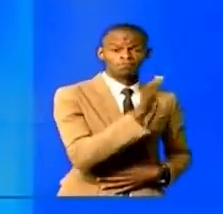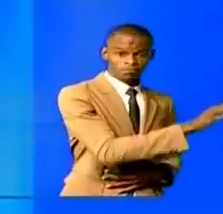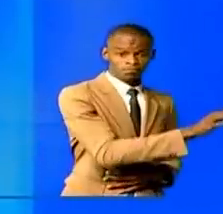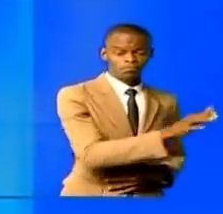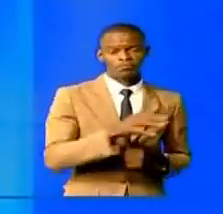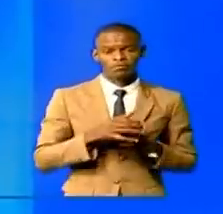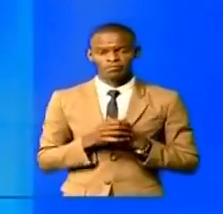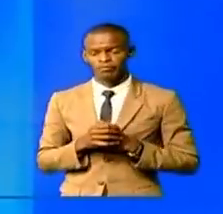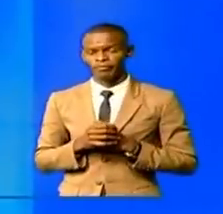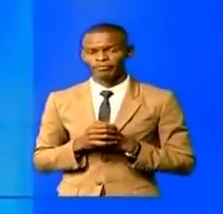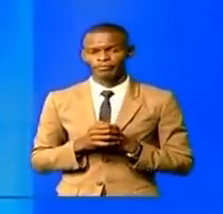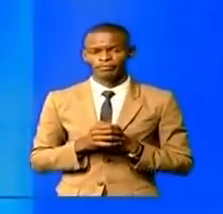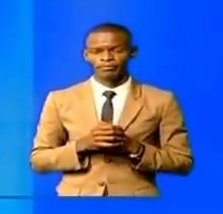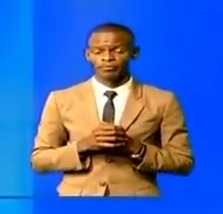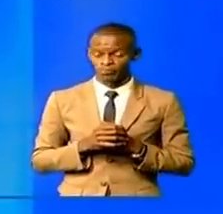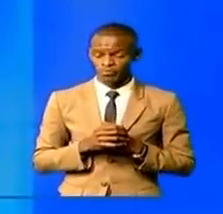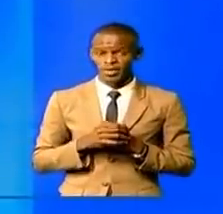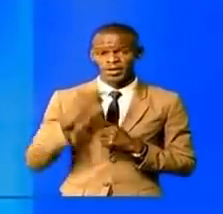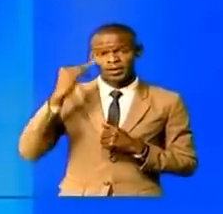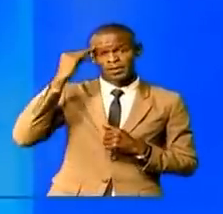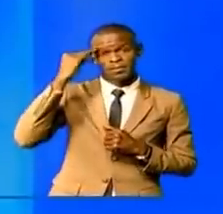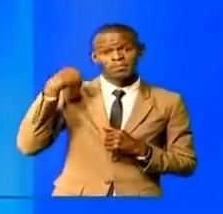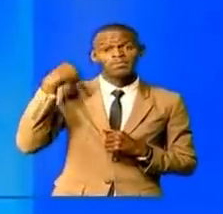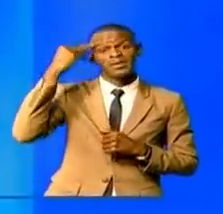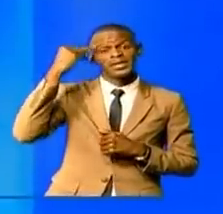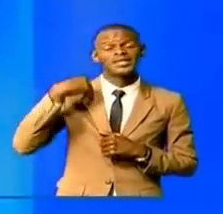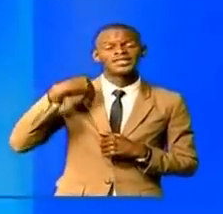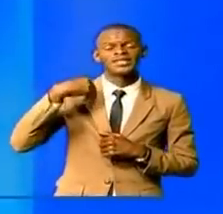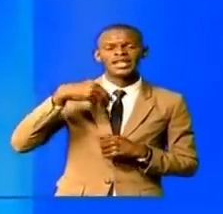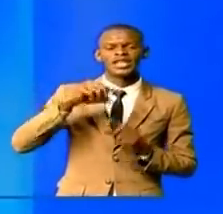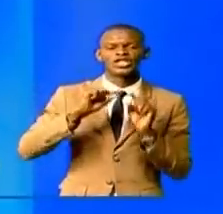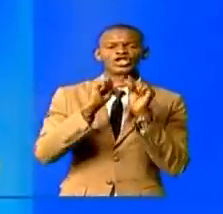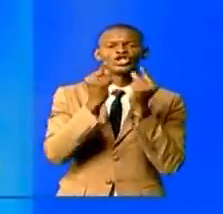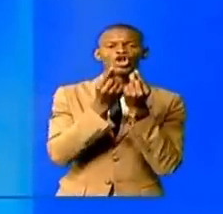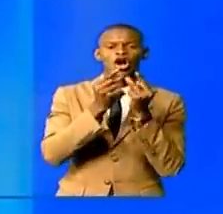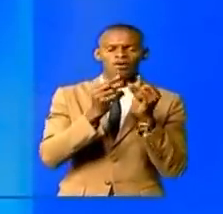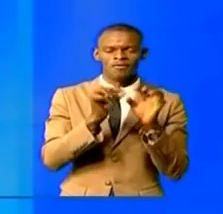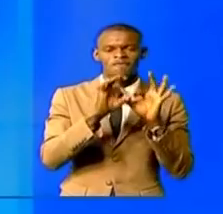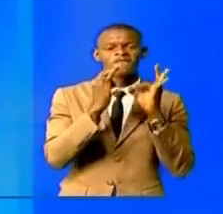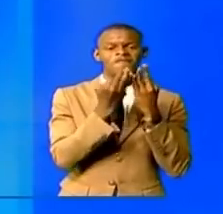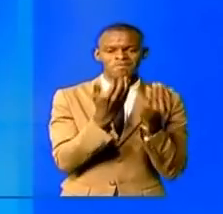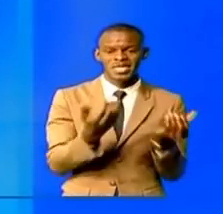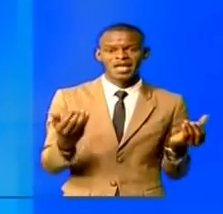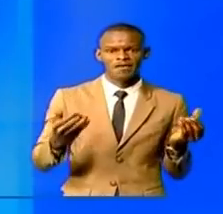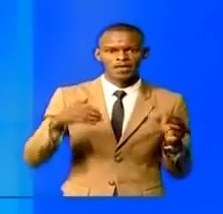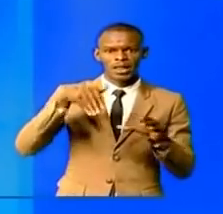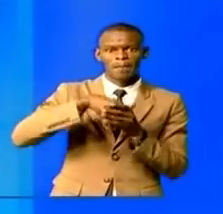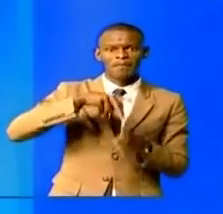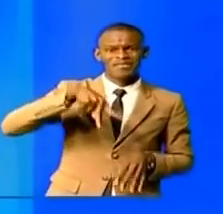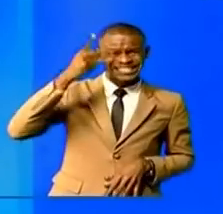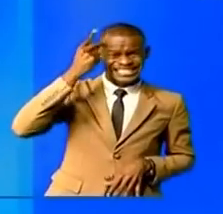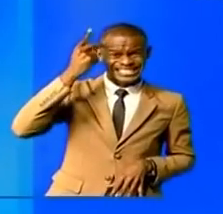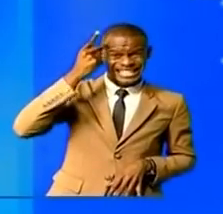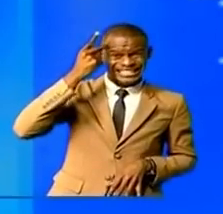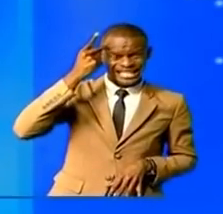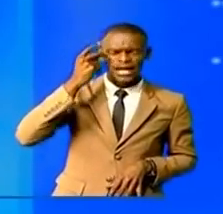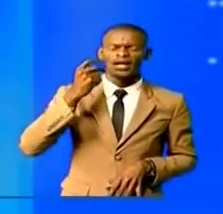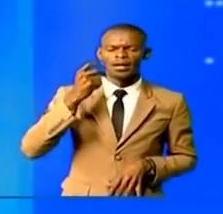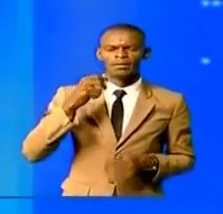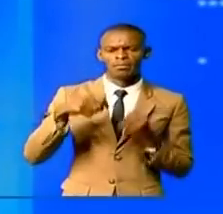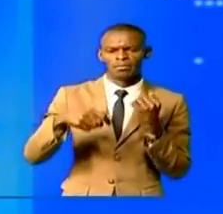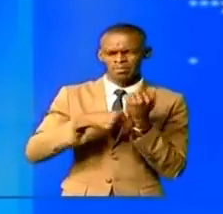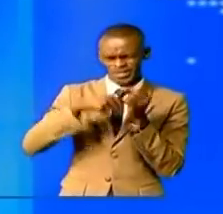du ministère provincial de Kinshasa, jeunes, familles et enfants, viennent d'être formés sur la vulgarisation de la stratégie